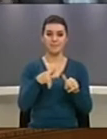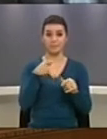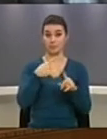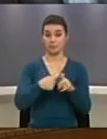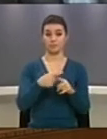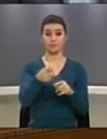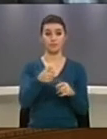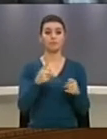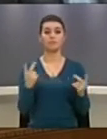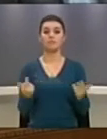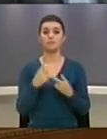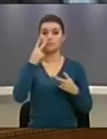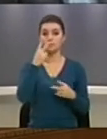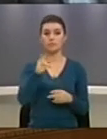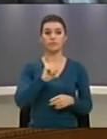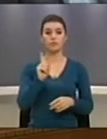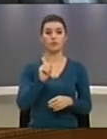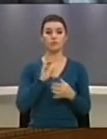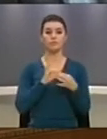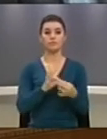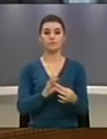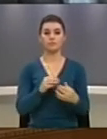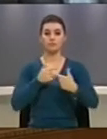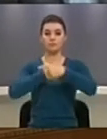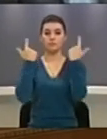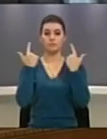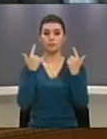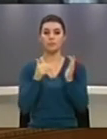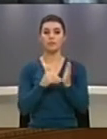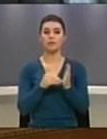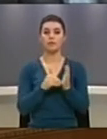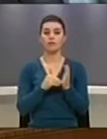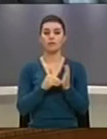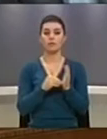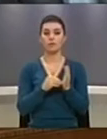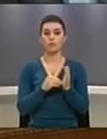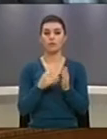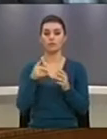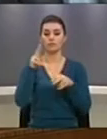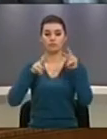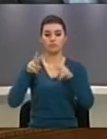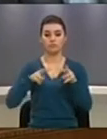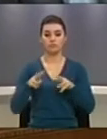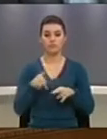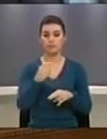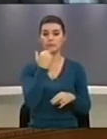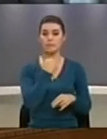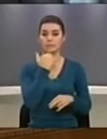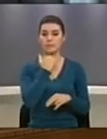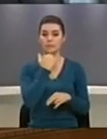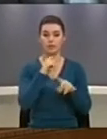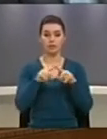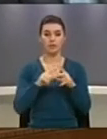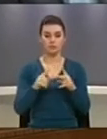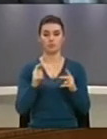si e këtill nuk e ka fare parasysh nevojën për ta diskutuar një proces privatizimi dhe për t'i arritur cilësinë të